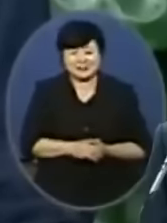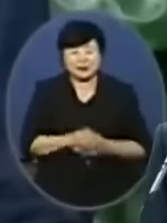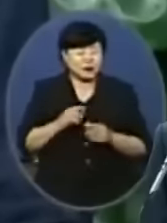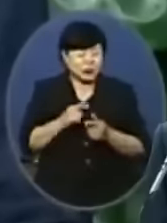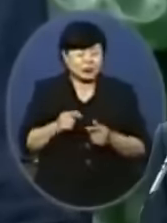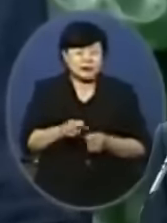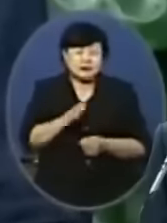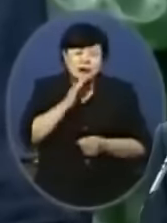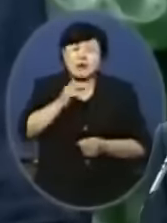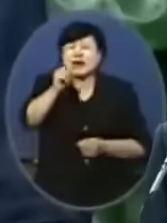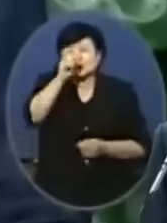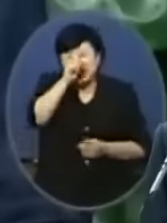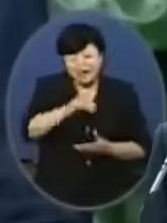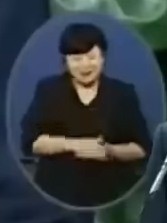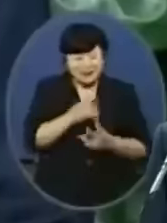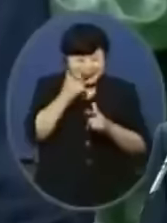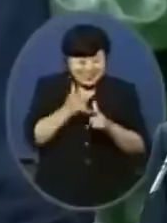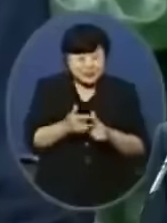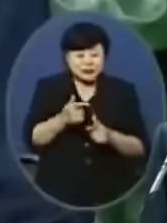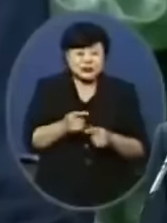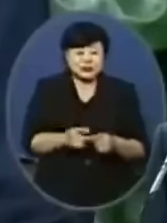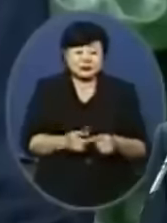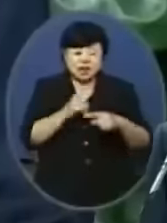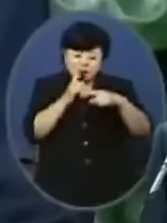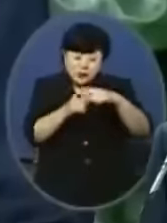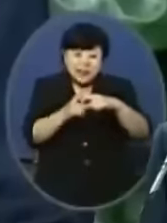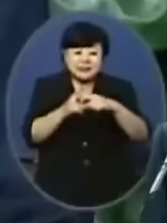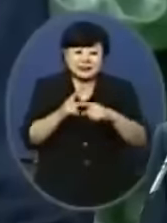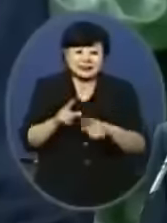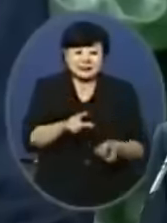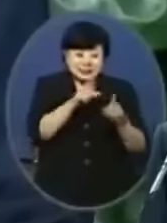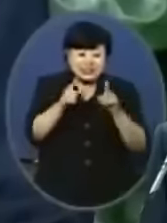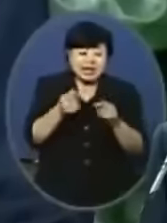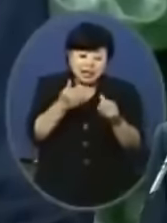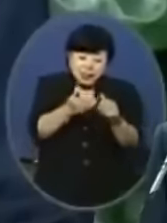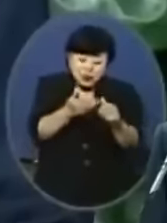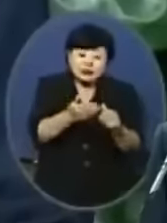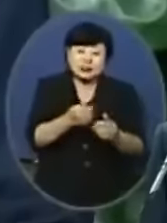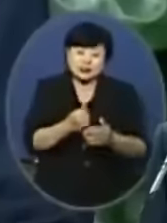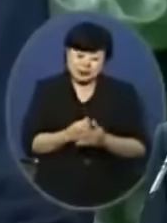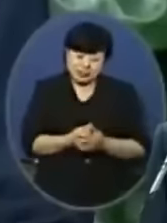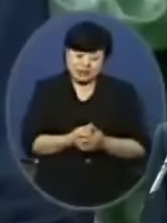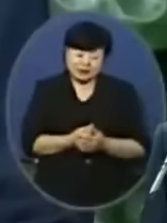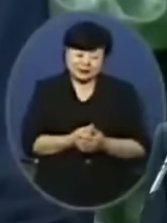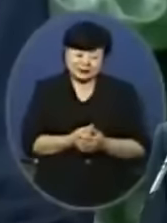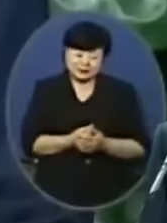보통이 아닙니다. 예수님이 플러스 인생을 살도록 해주시니